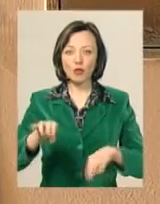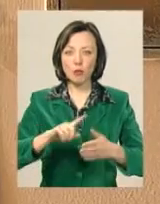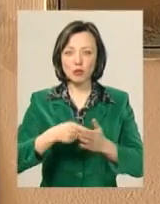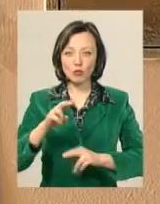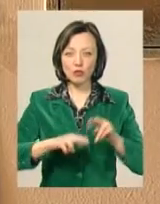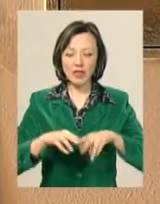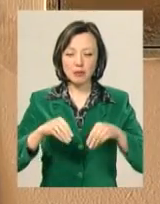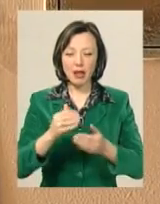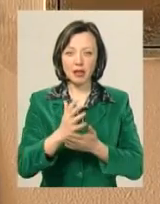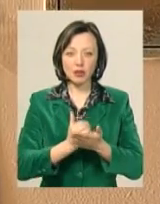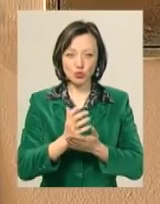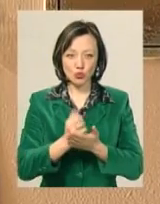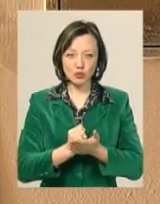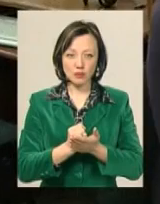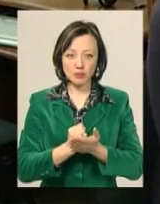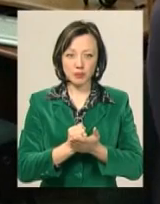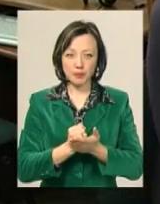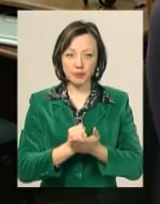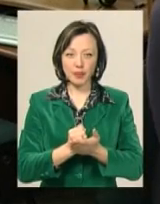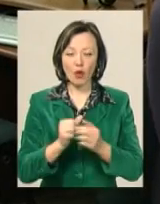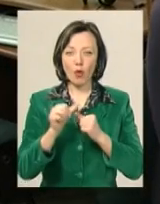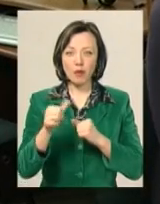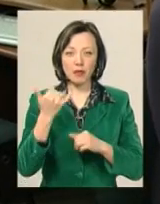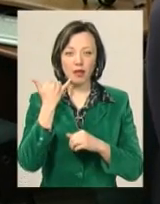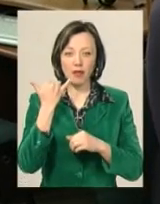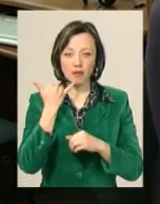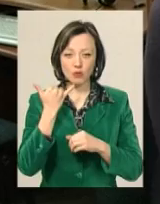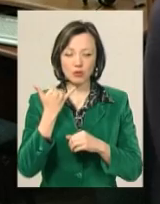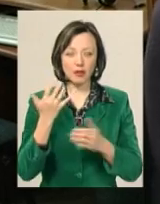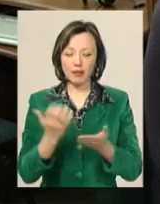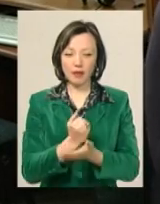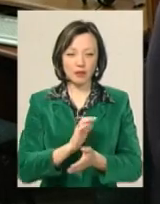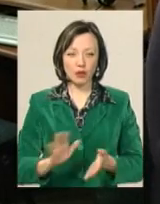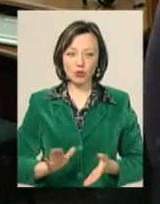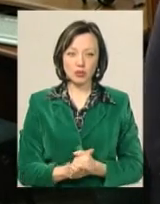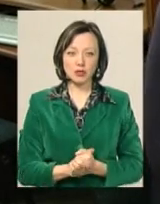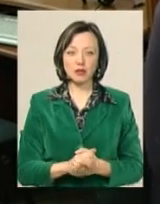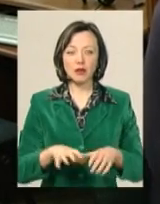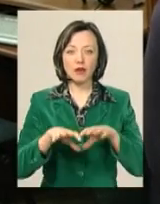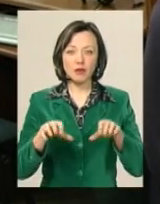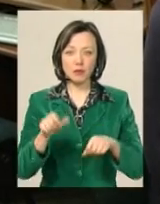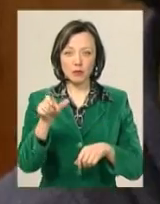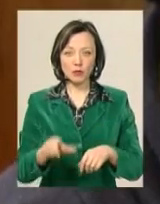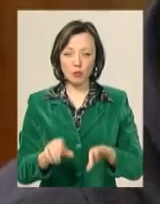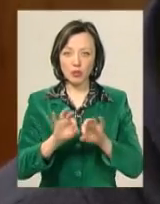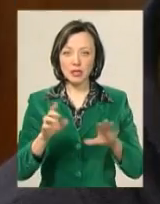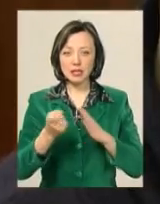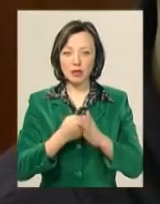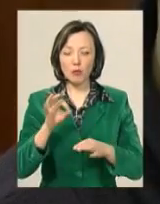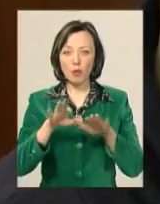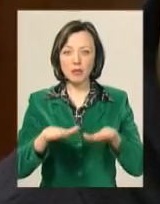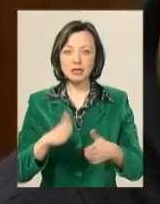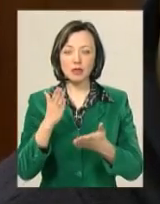містобудування та земельних ресурсів Олександром Чорнієвичем, окрім як телефоном, нам не вдалося. Посадовець пояснив, щоб дізнатися про